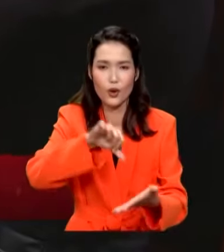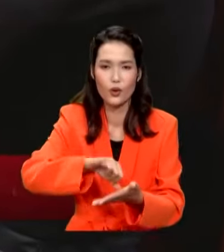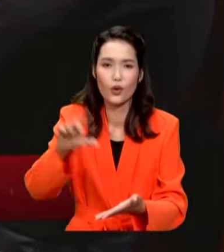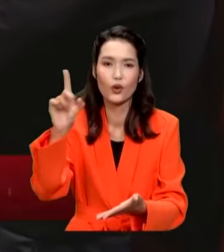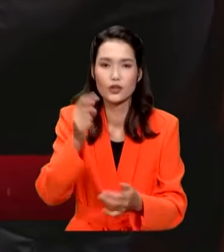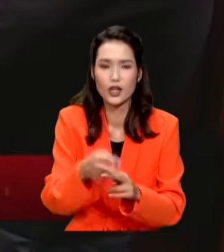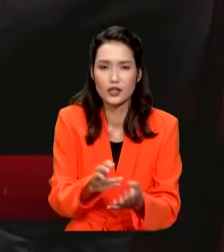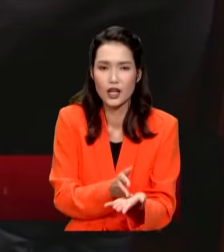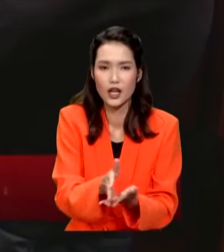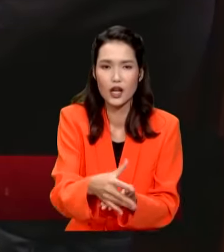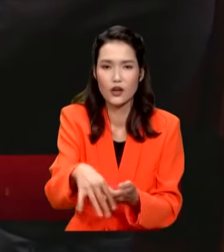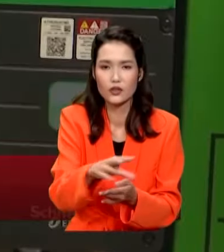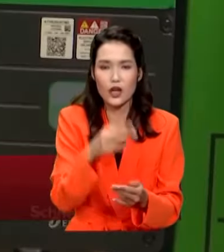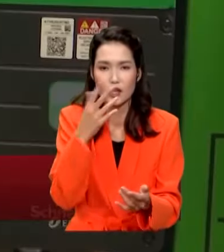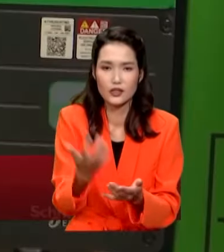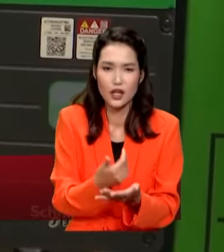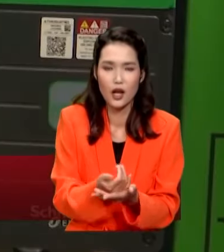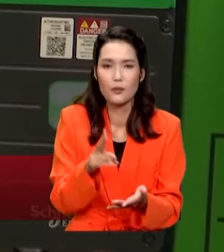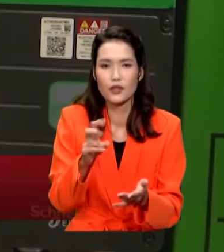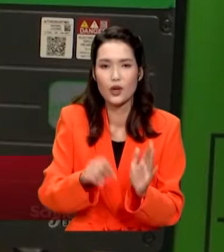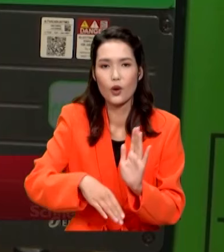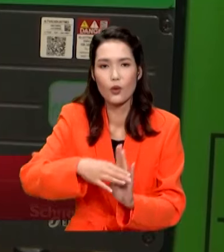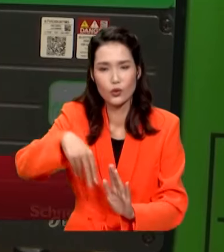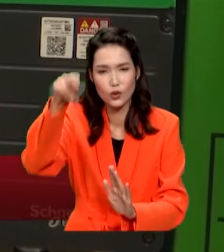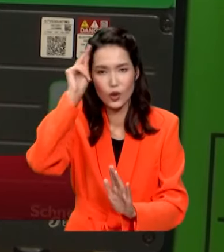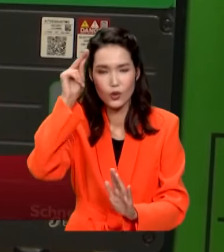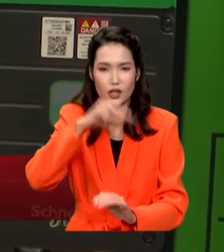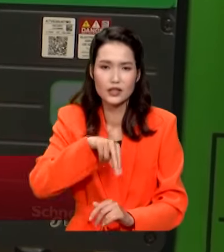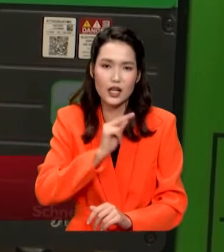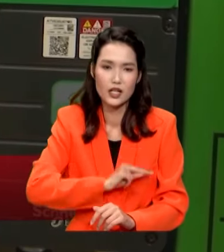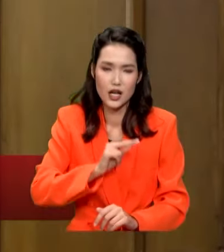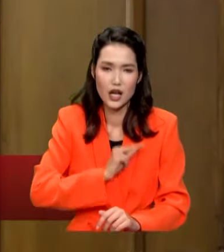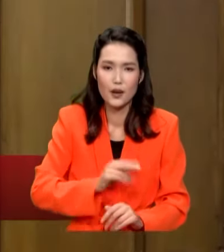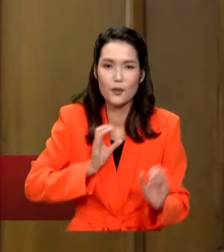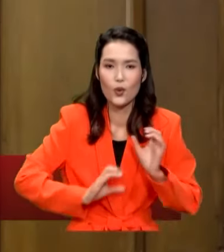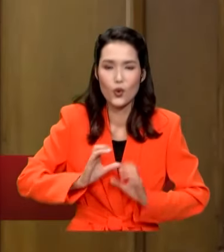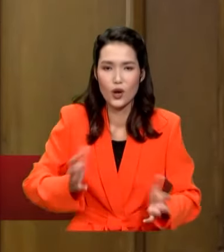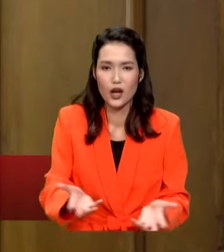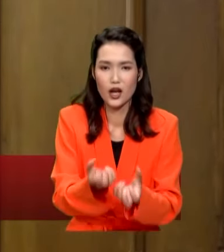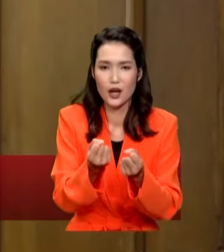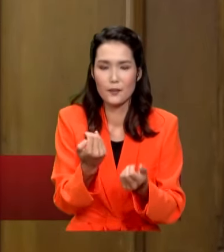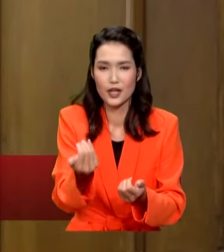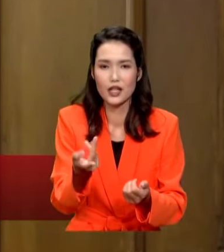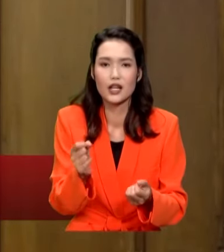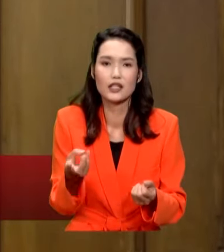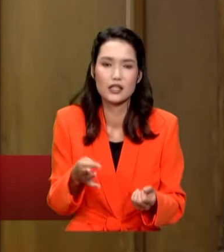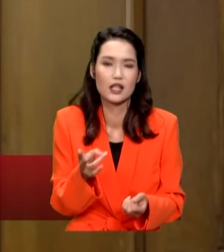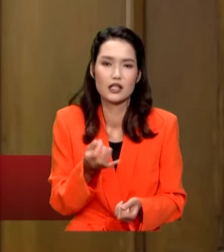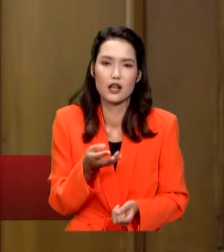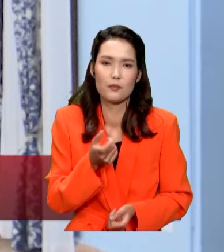чтобы направлять все доходы на улучшение образовательного процесса и поддержку студентов, а не на получение